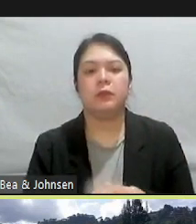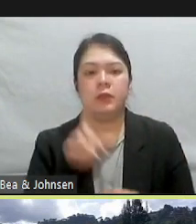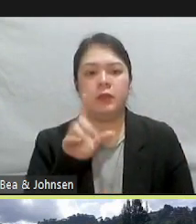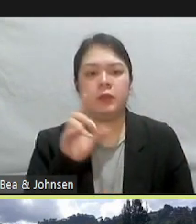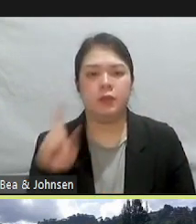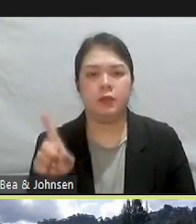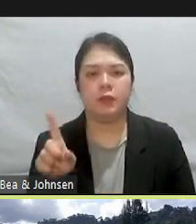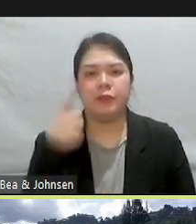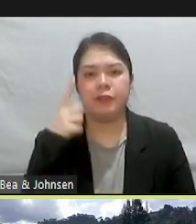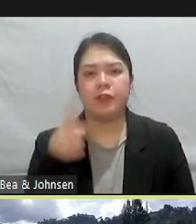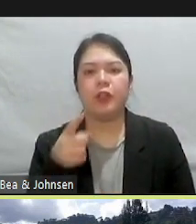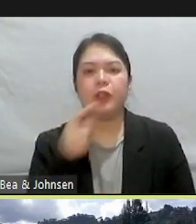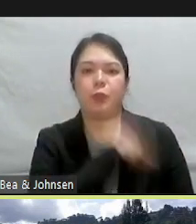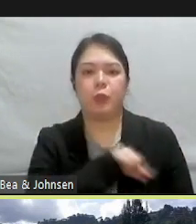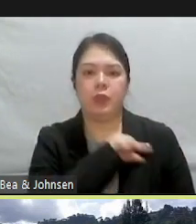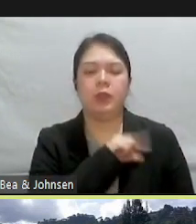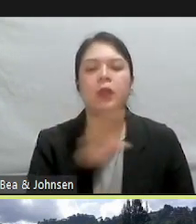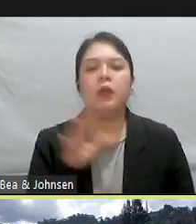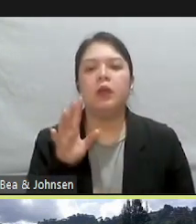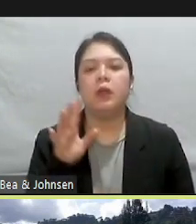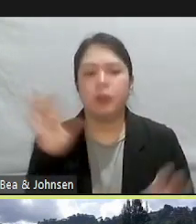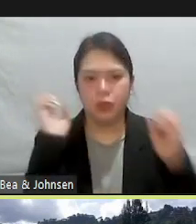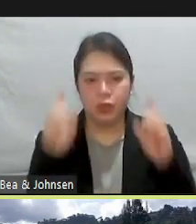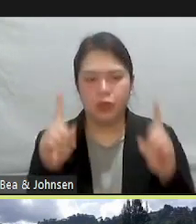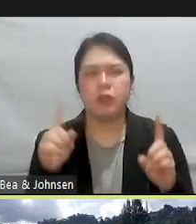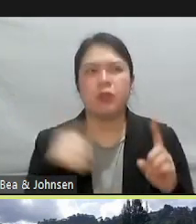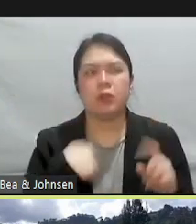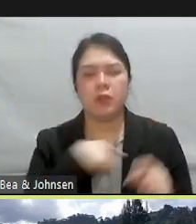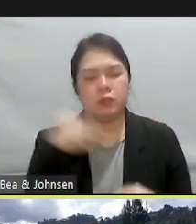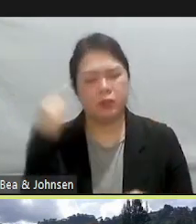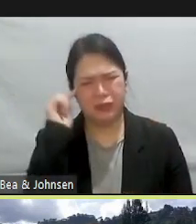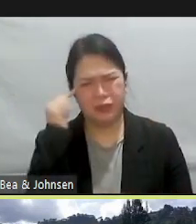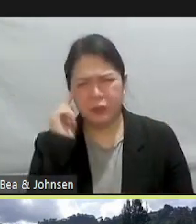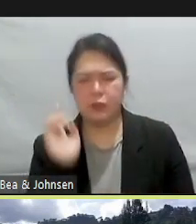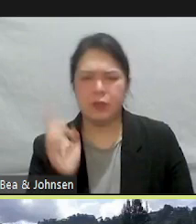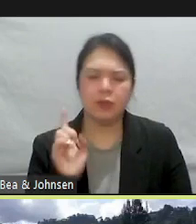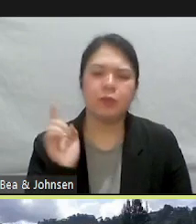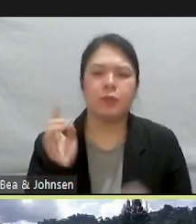sa dekalidad na edukasyon. Ano, mag-isip tayo ng paraan ng